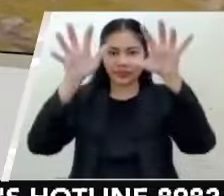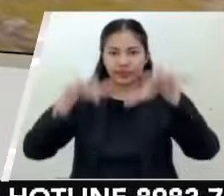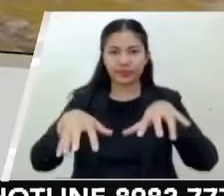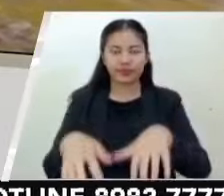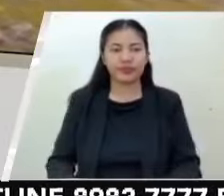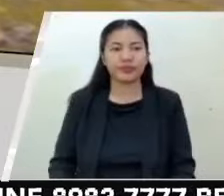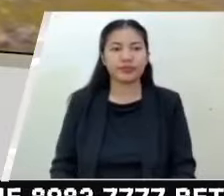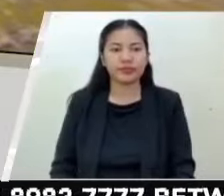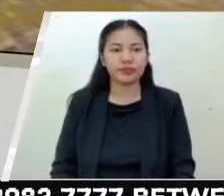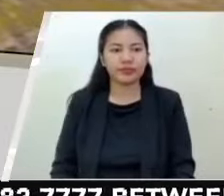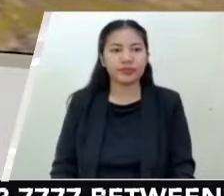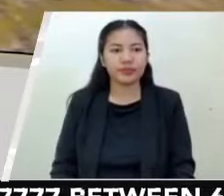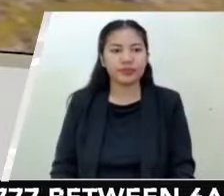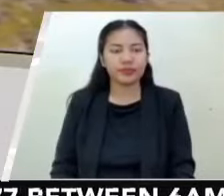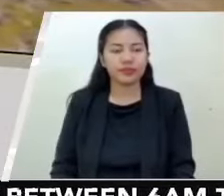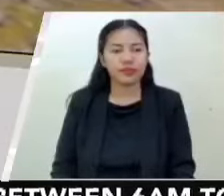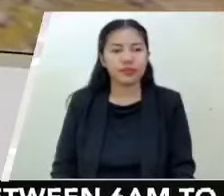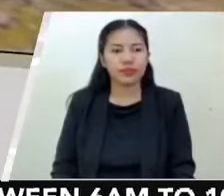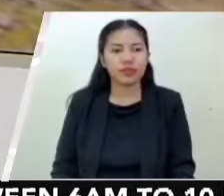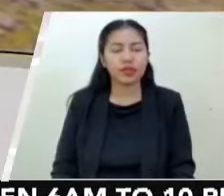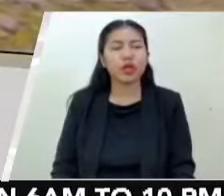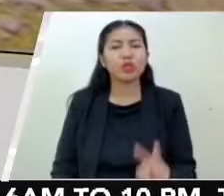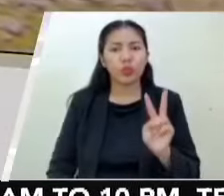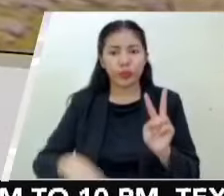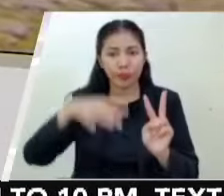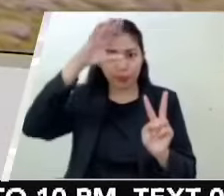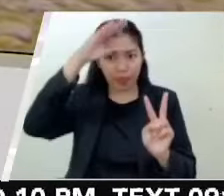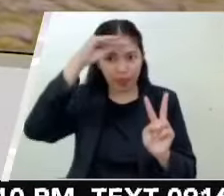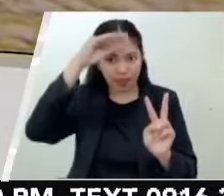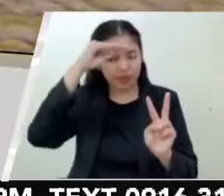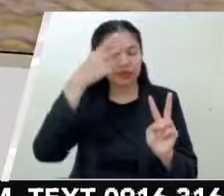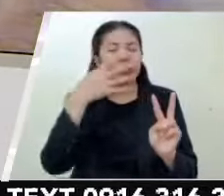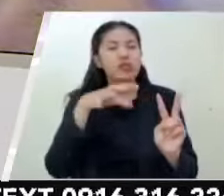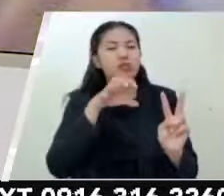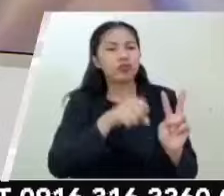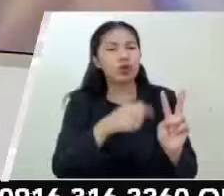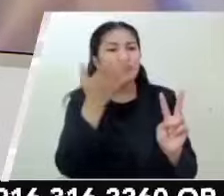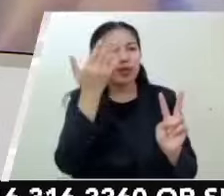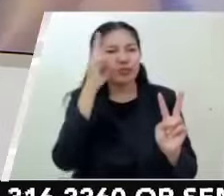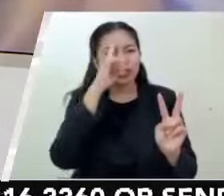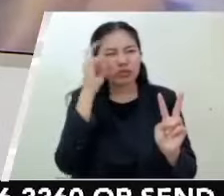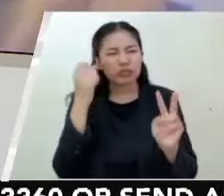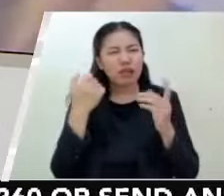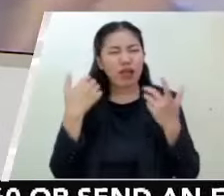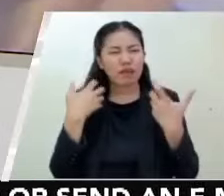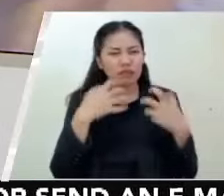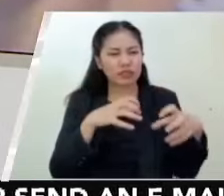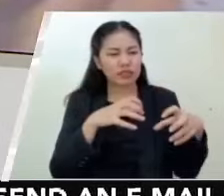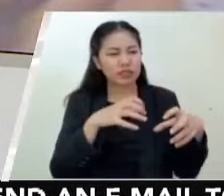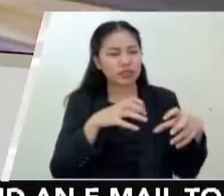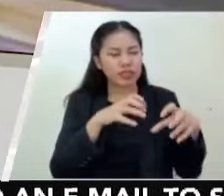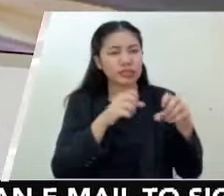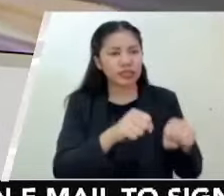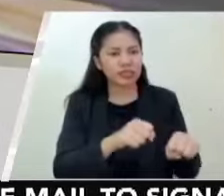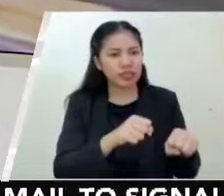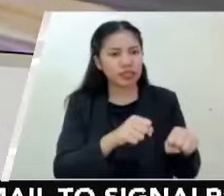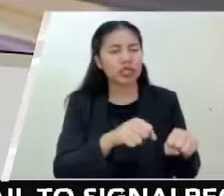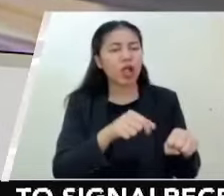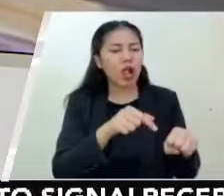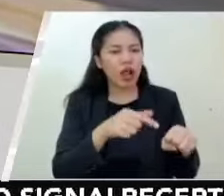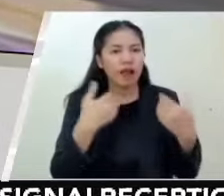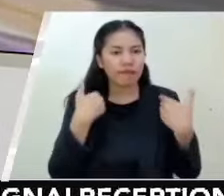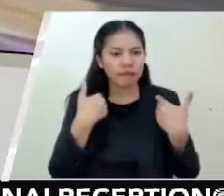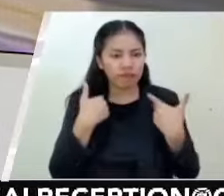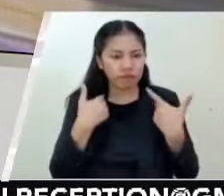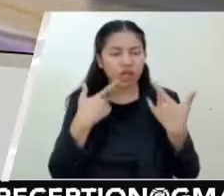Arestado ang dalawang lalaki matapos mahulihan ng daang-daang libong pisong halaga ng umano'y ilegal na droga sa Taytay, Rizal. Balitang hatid